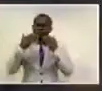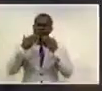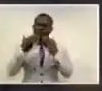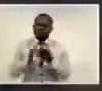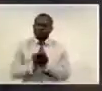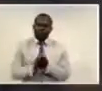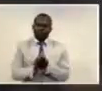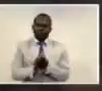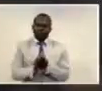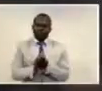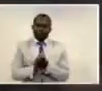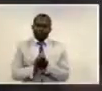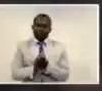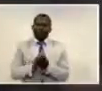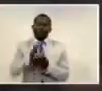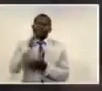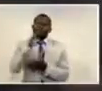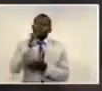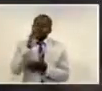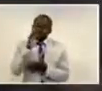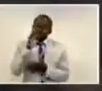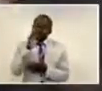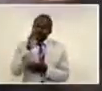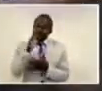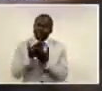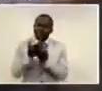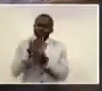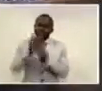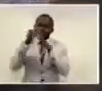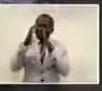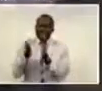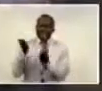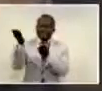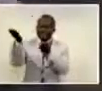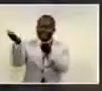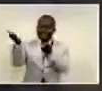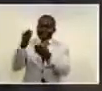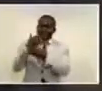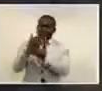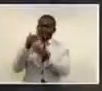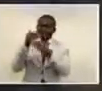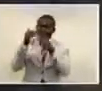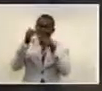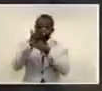ubuze warategereje kubinyishyuza minisiteri bishinzwe ntabwo wayiganye